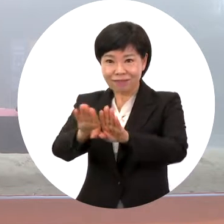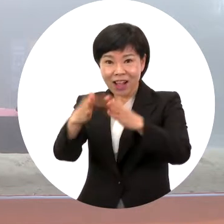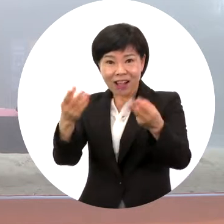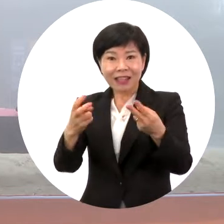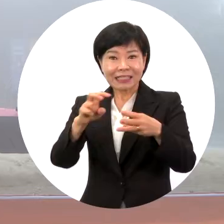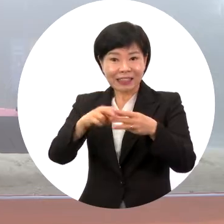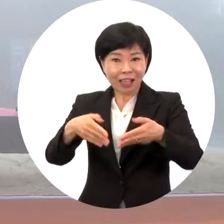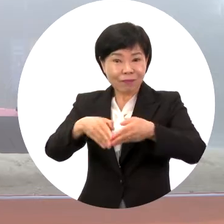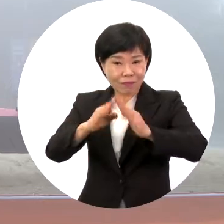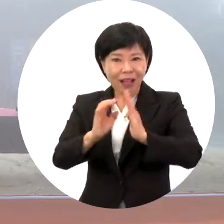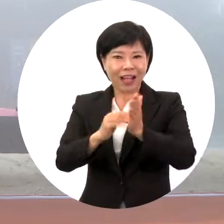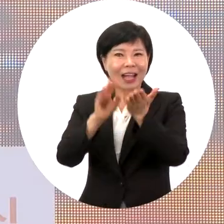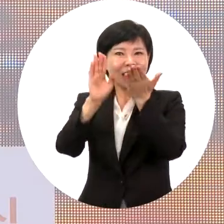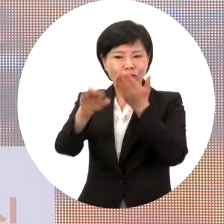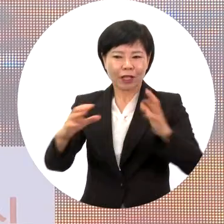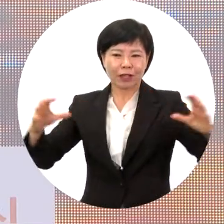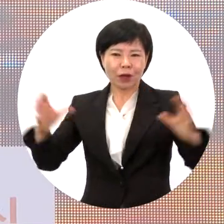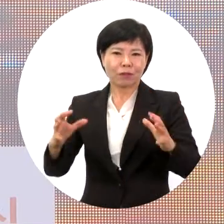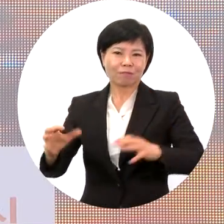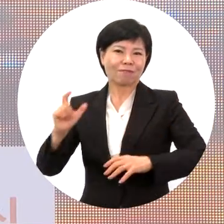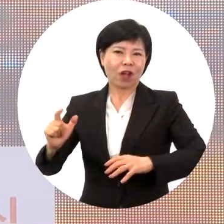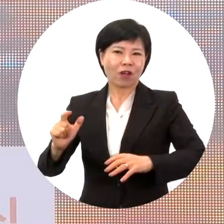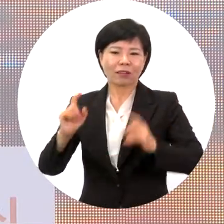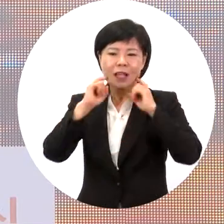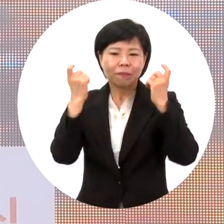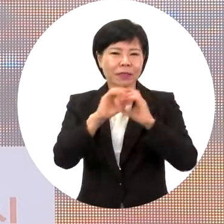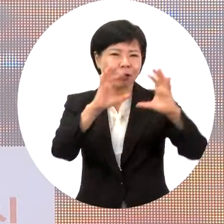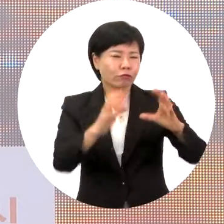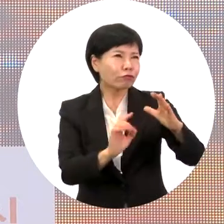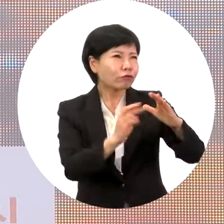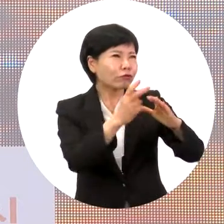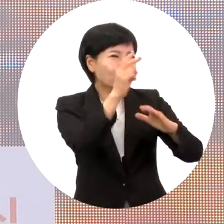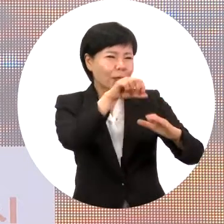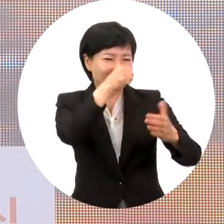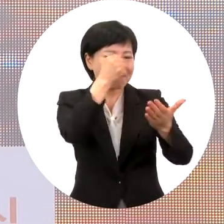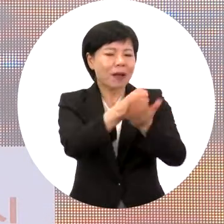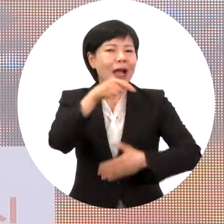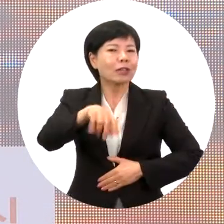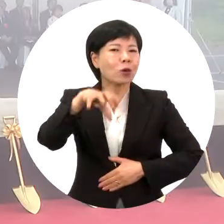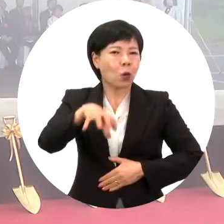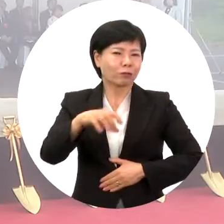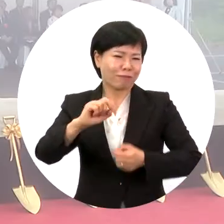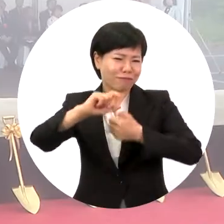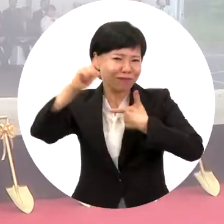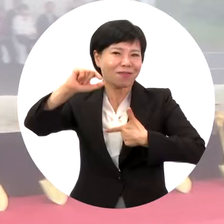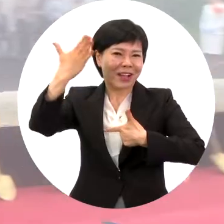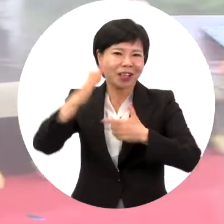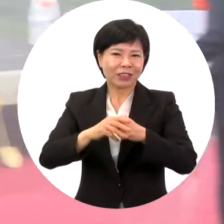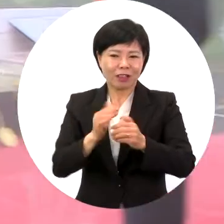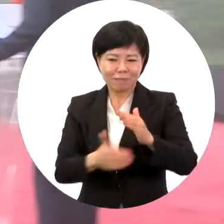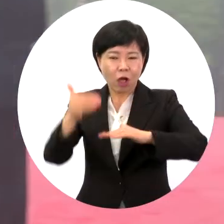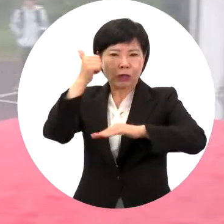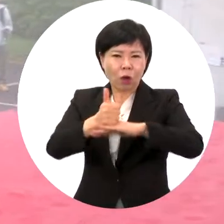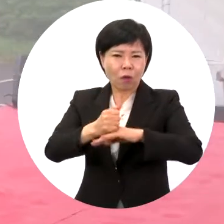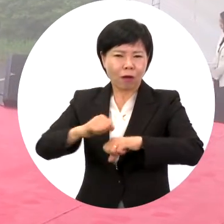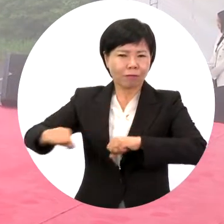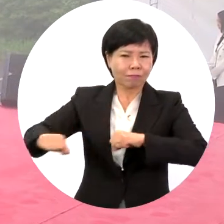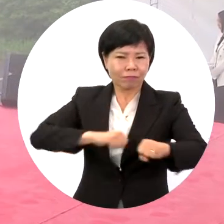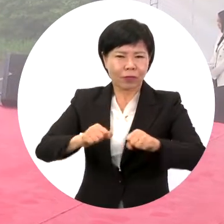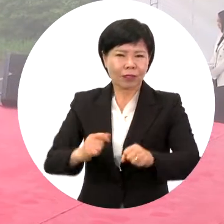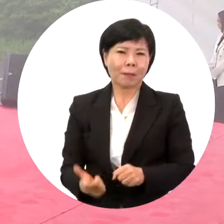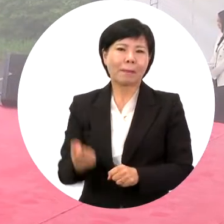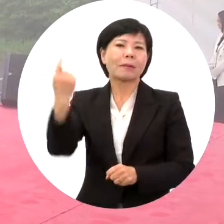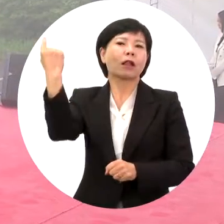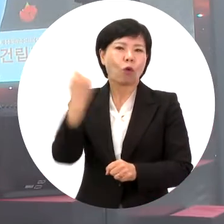기점으로 도내외 우주기업과의 협력을 강화해 민간 우주산업 최적지 제주의 위상을 높이고 실질적인 성과 창출에도 속도를